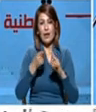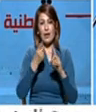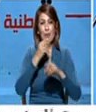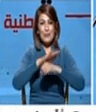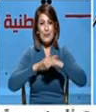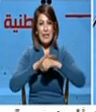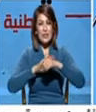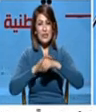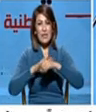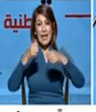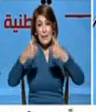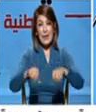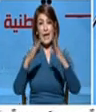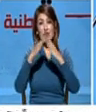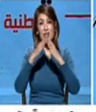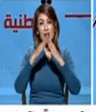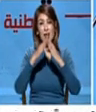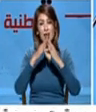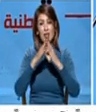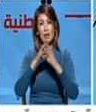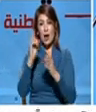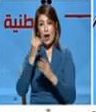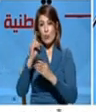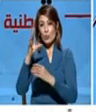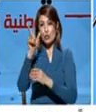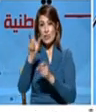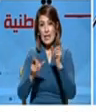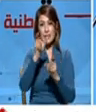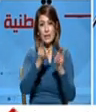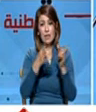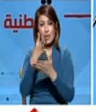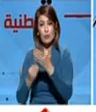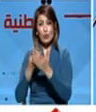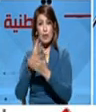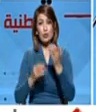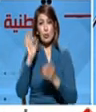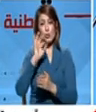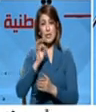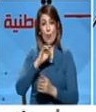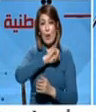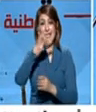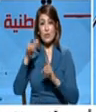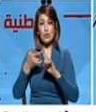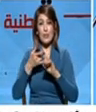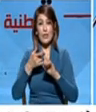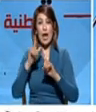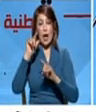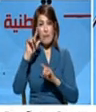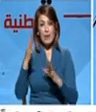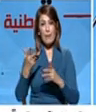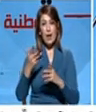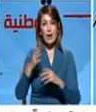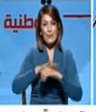الحجر الصحي هي اسباب خارجه عن اراده المشاغل او خارجه عن اراده العامله يعني هو التوقف موضوعي نتيجه ظروف خارجيه اللي هي